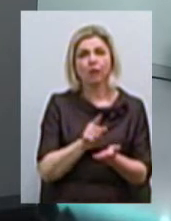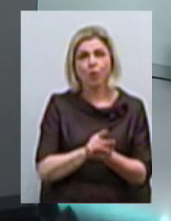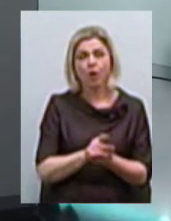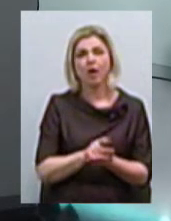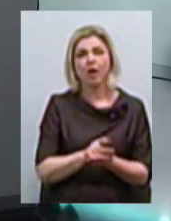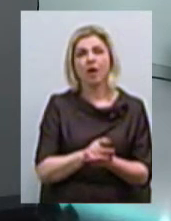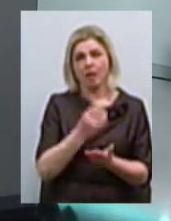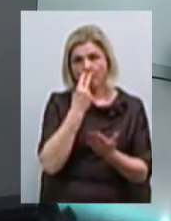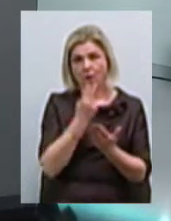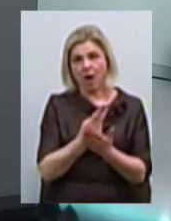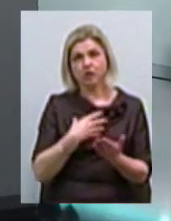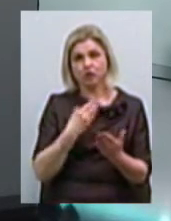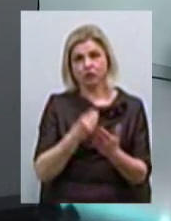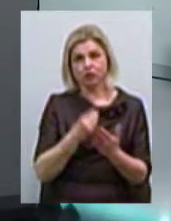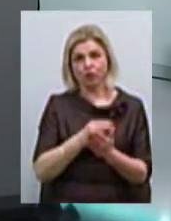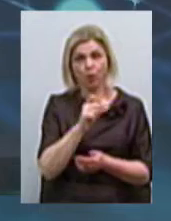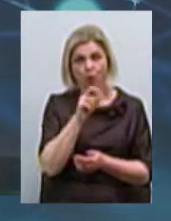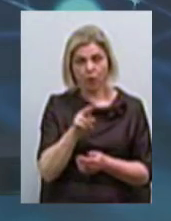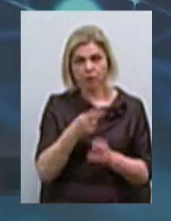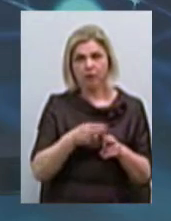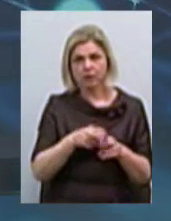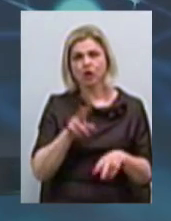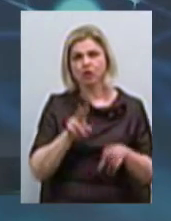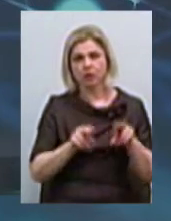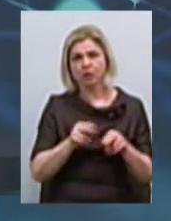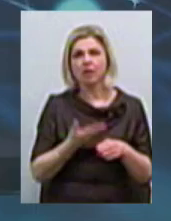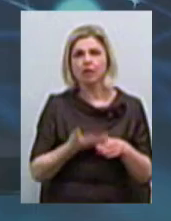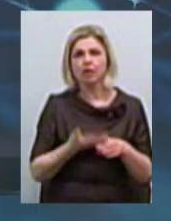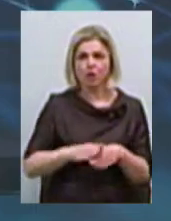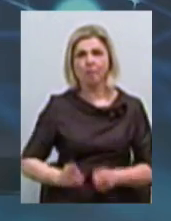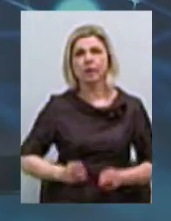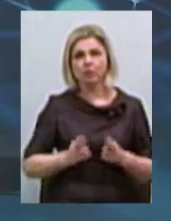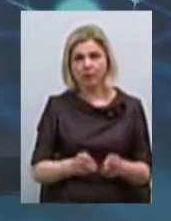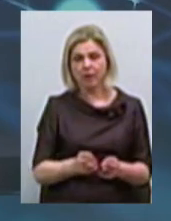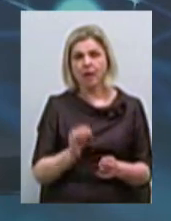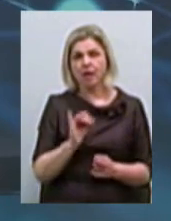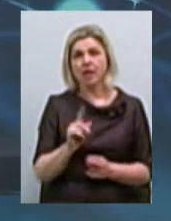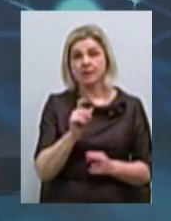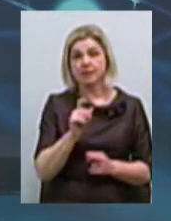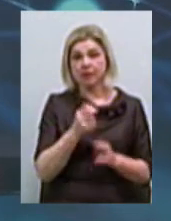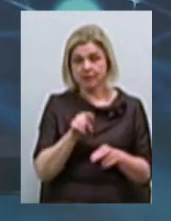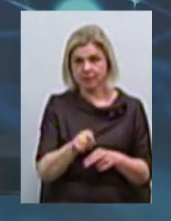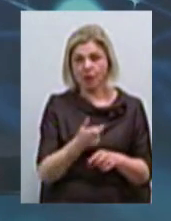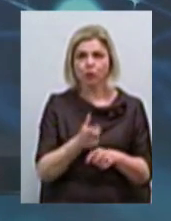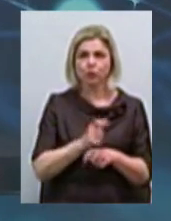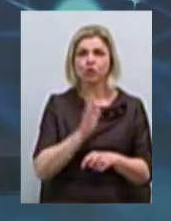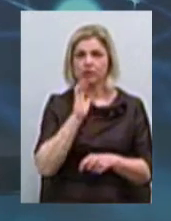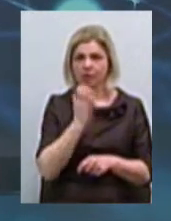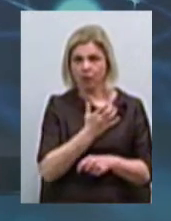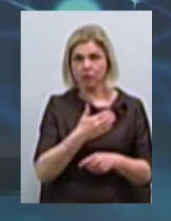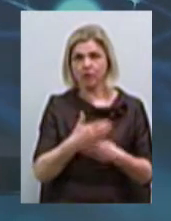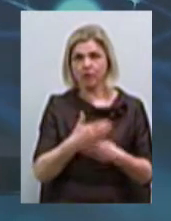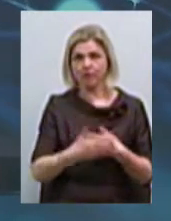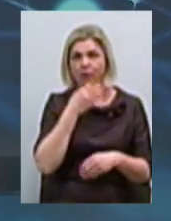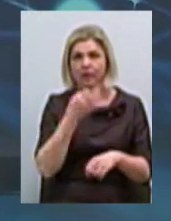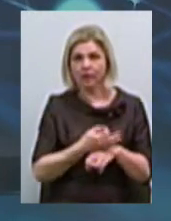своїх доходів, це вважається важкий злочин і за нього передбачається дуже серйозна відповідальність.